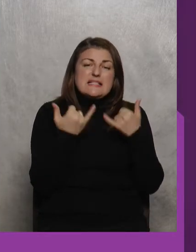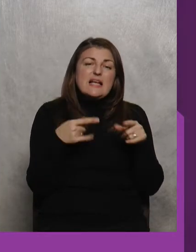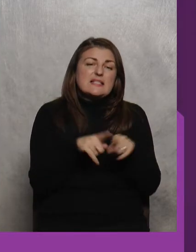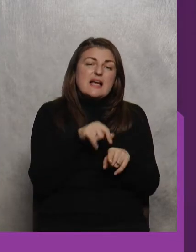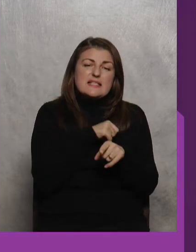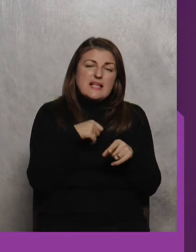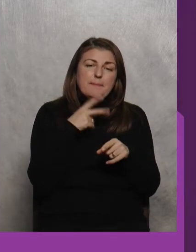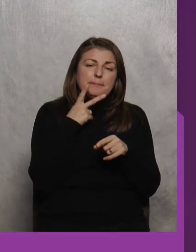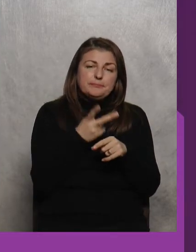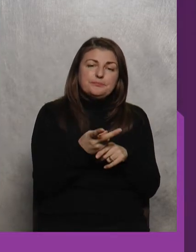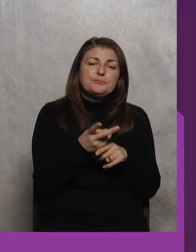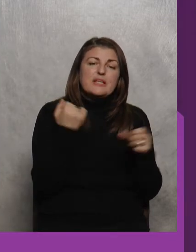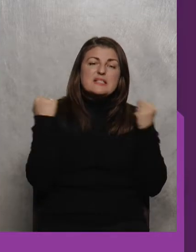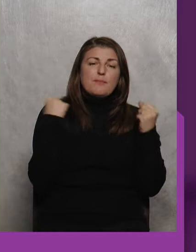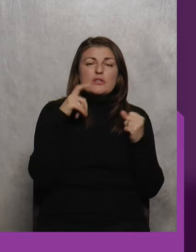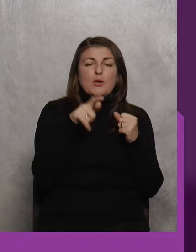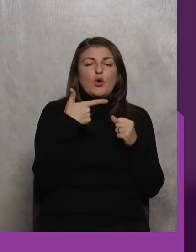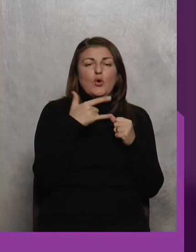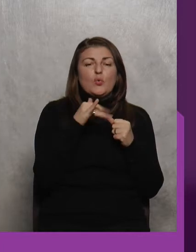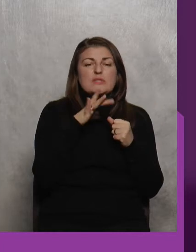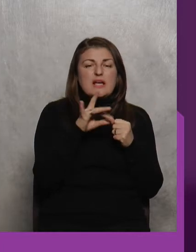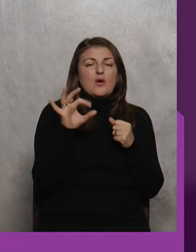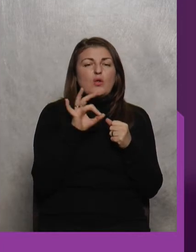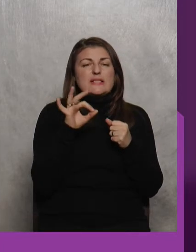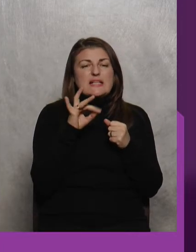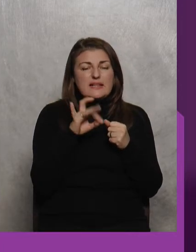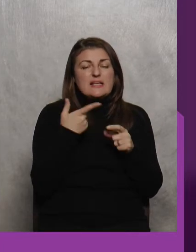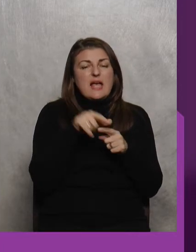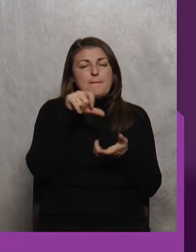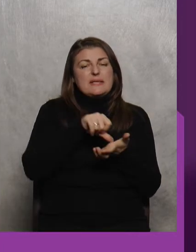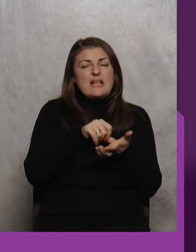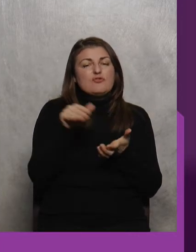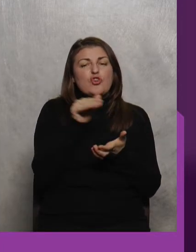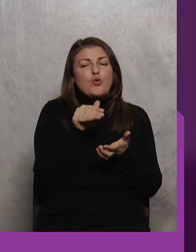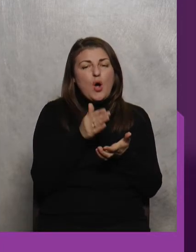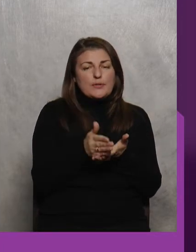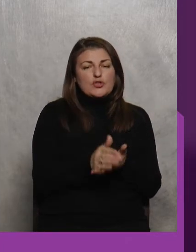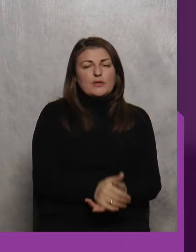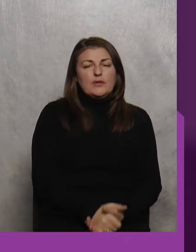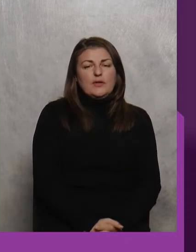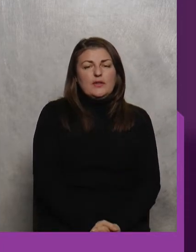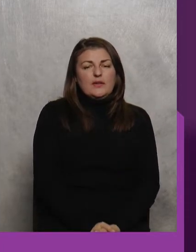само спортсмени Гусар Олександр, це представник Житомирщини,